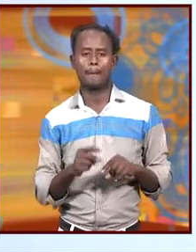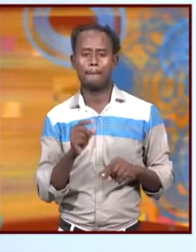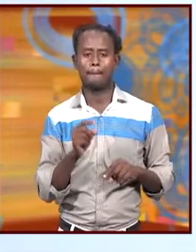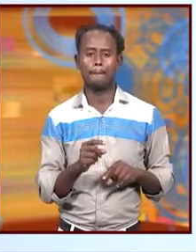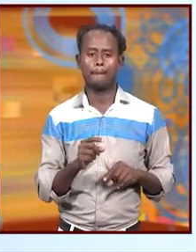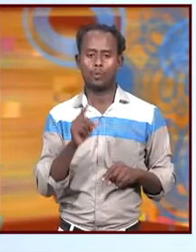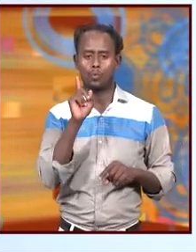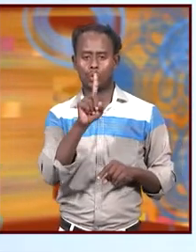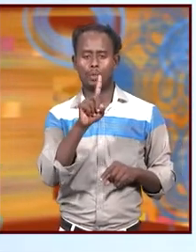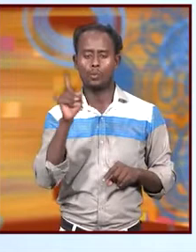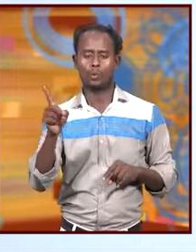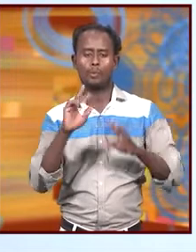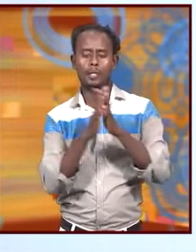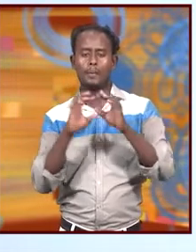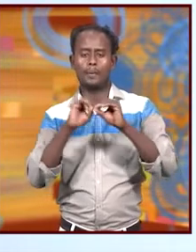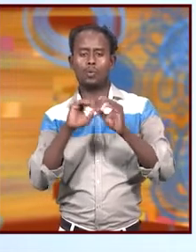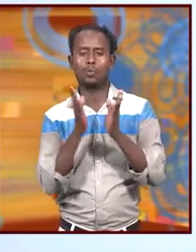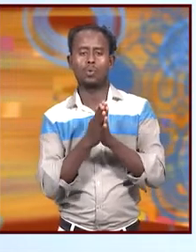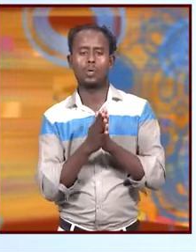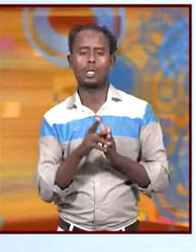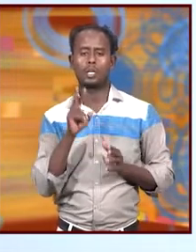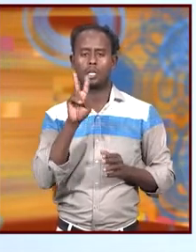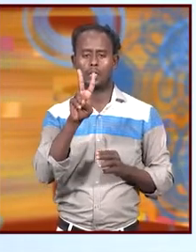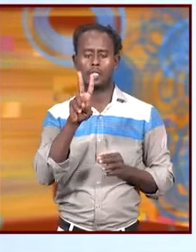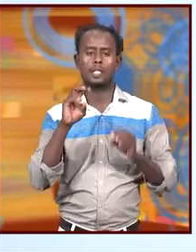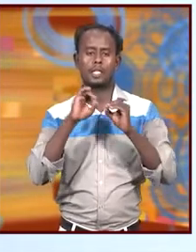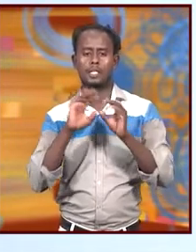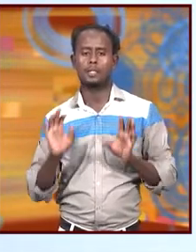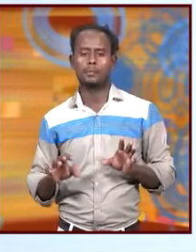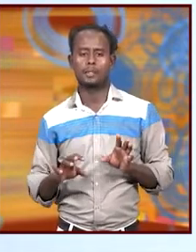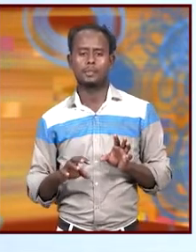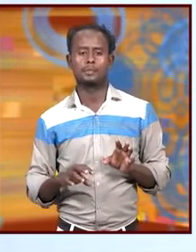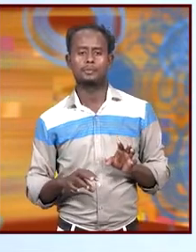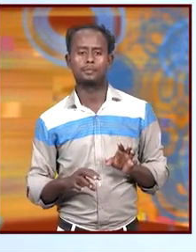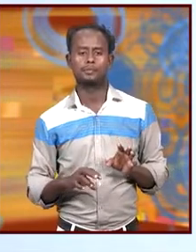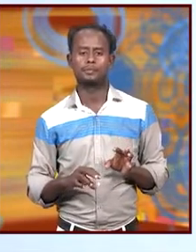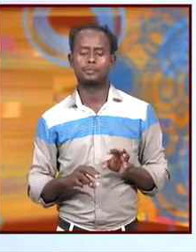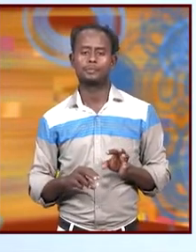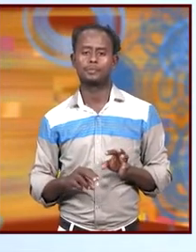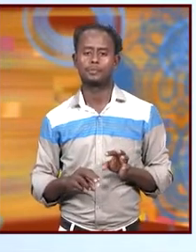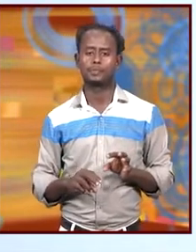2 × B, 1B + 1B கூட்டுகின்ற பொழுது